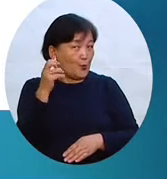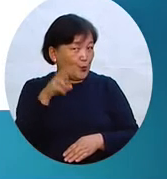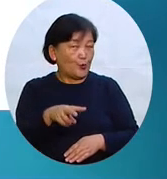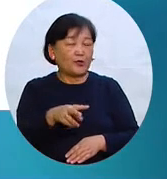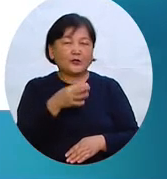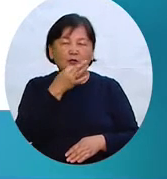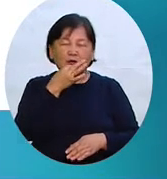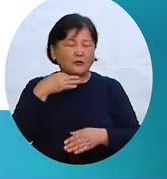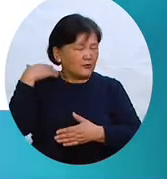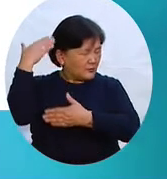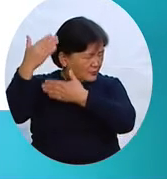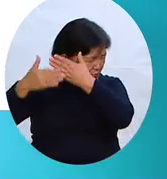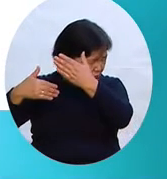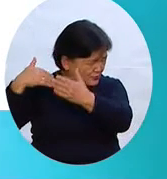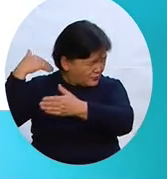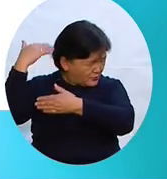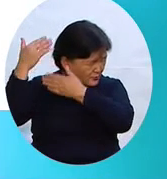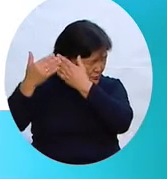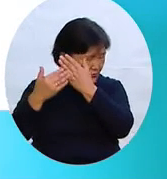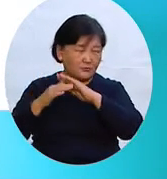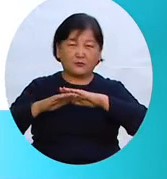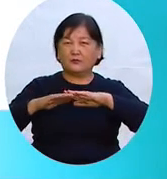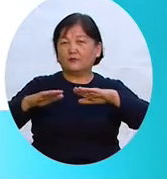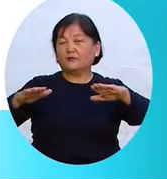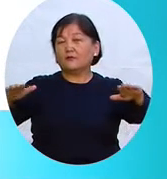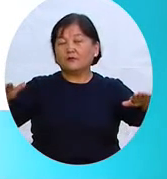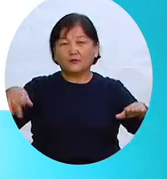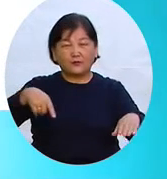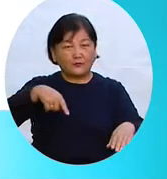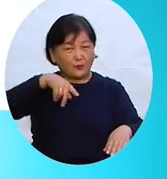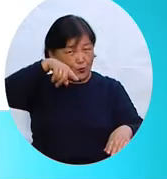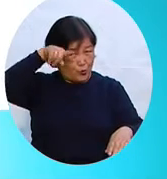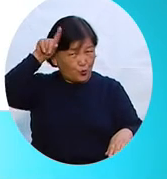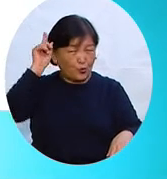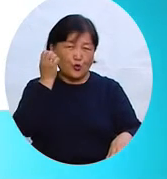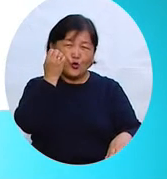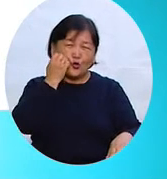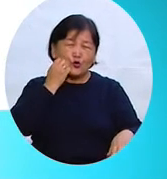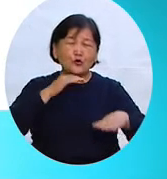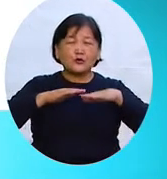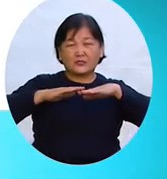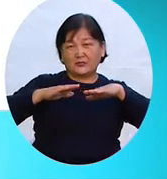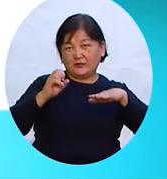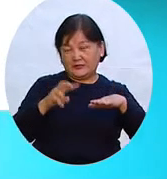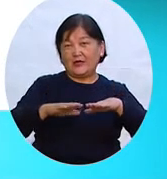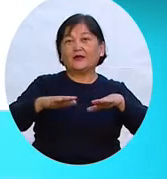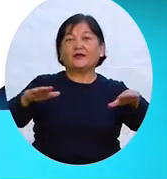гэж хэлсэн байна. Багш нь тэгвэл тэрд шиг гэдэг үгийг яагаад ингэ улаанаар ингэж бичсэн юм болов?